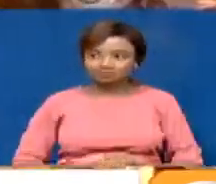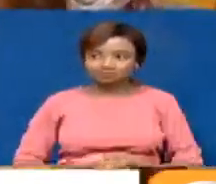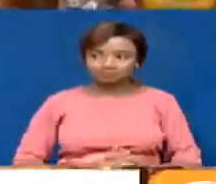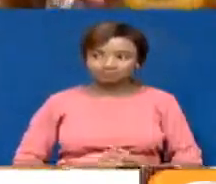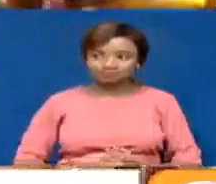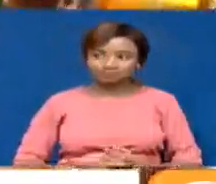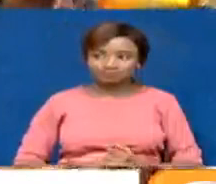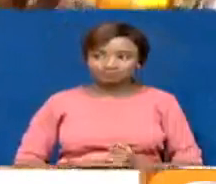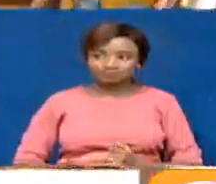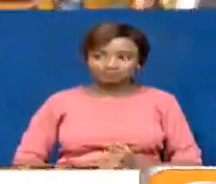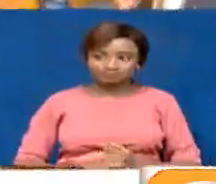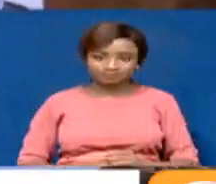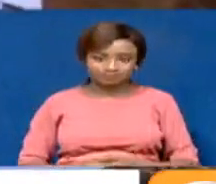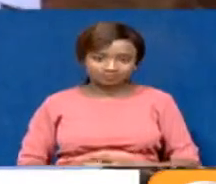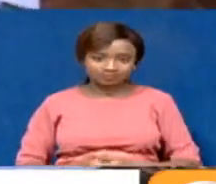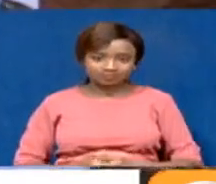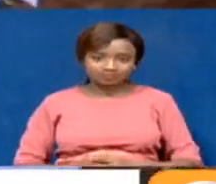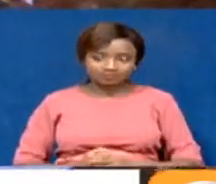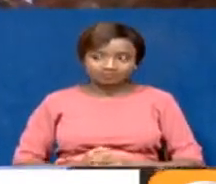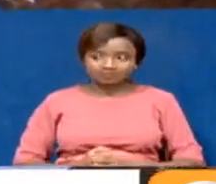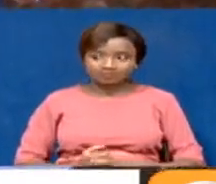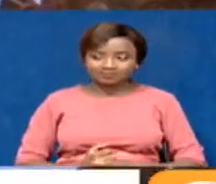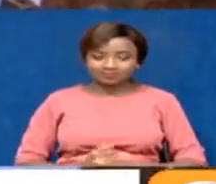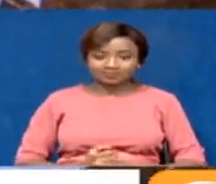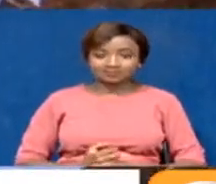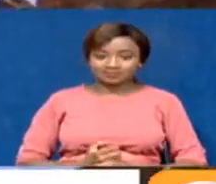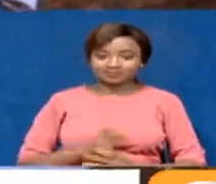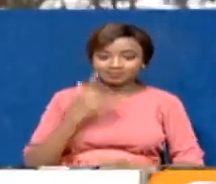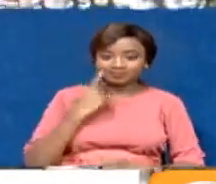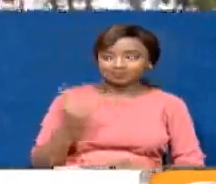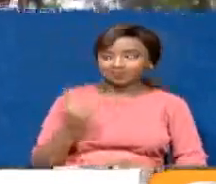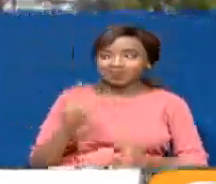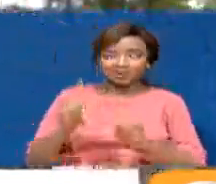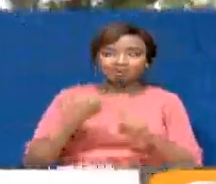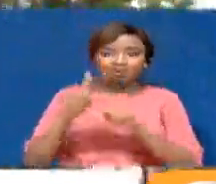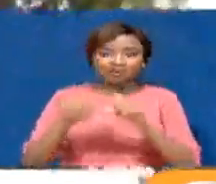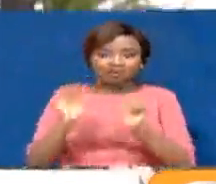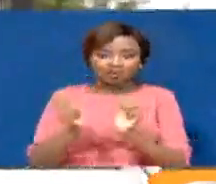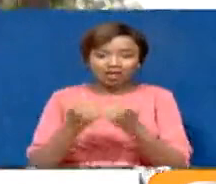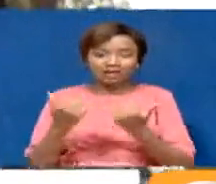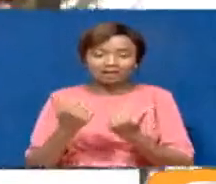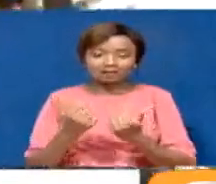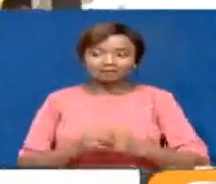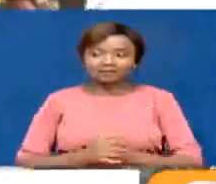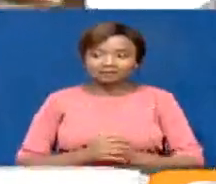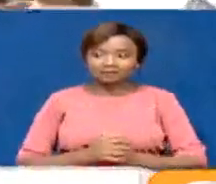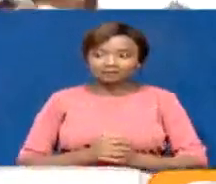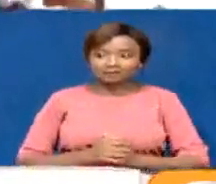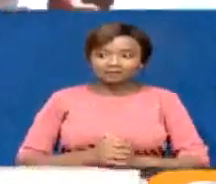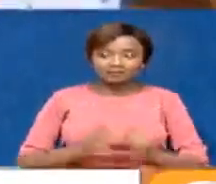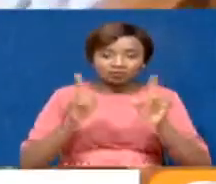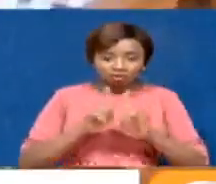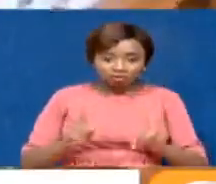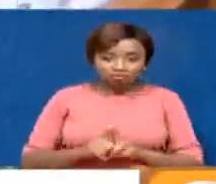Katika kura za mchujo za chama cha UDA zilizo na kilivurugu katika maeneo mbalimbali, shoka la wapiga